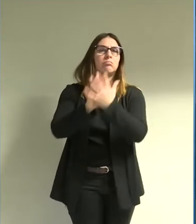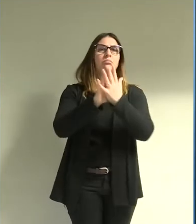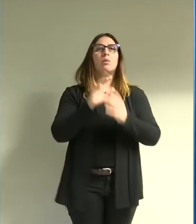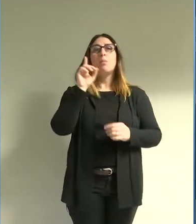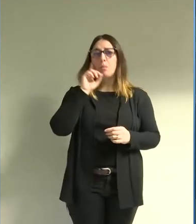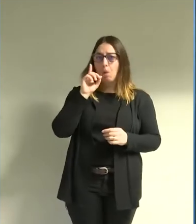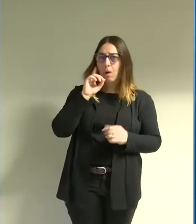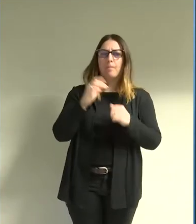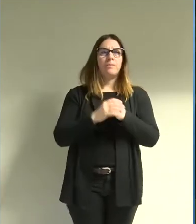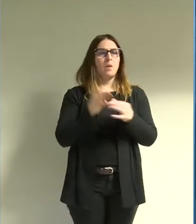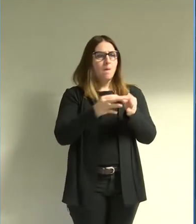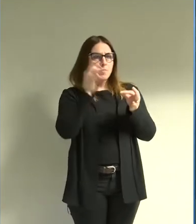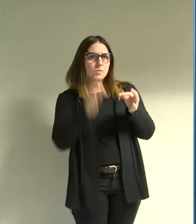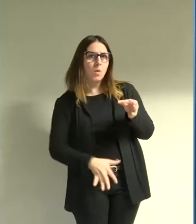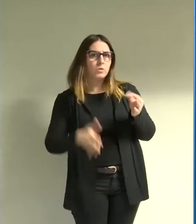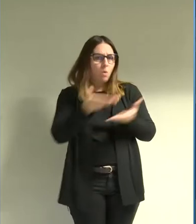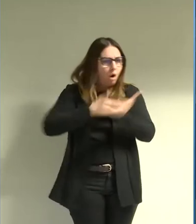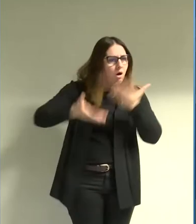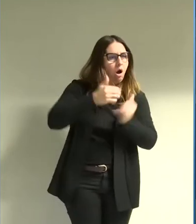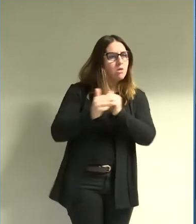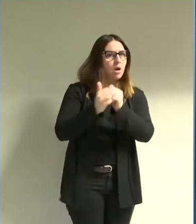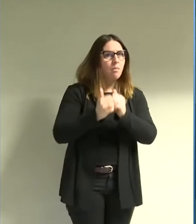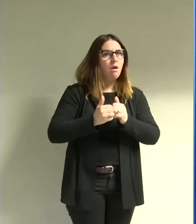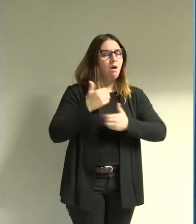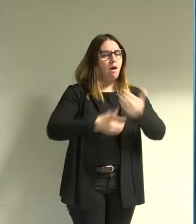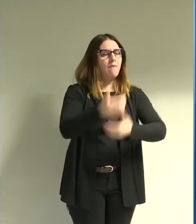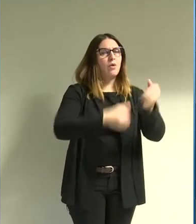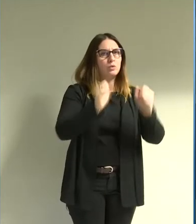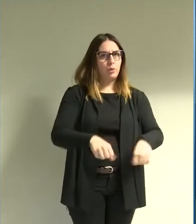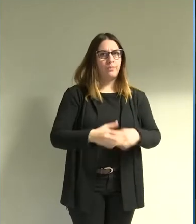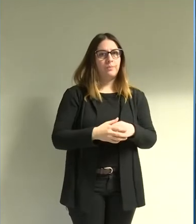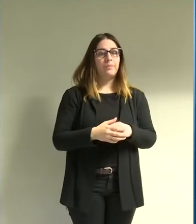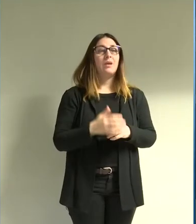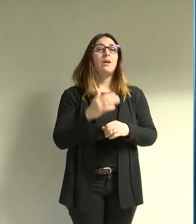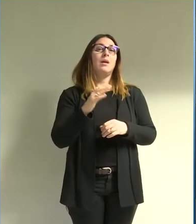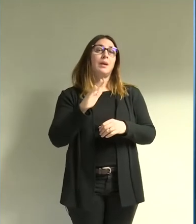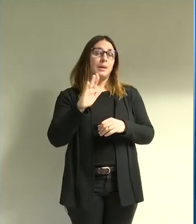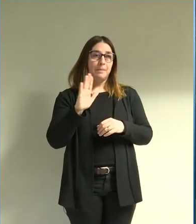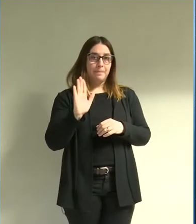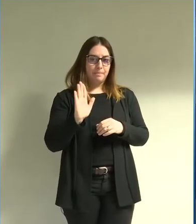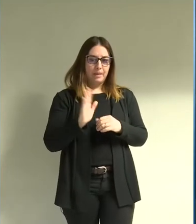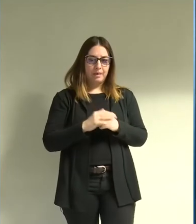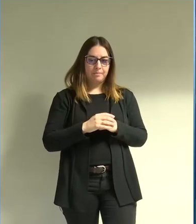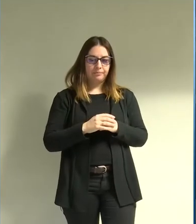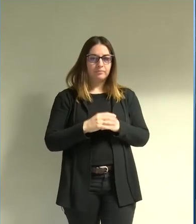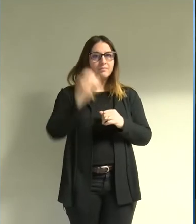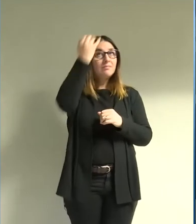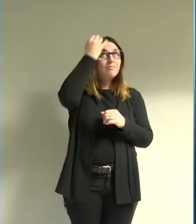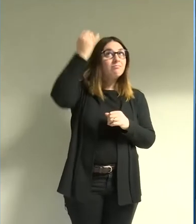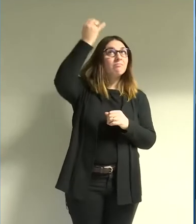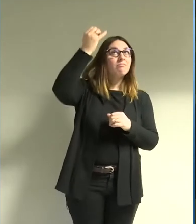que seules les solutions concertées permettent d'avancer néanmoins avant de rêver d'un hypothétique